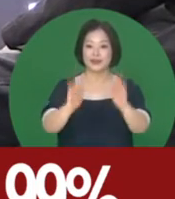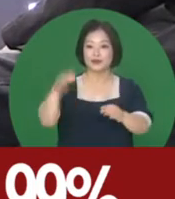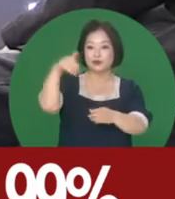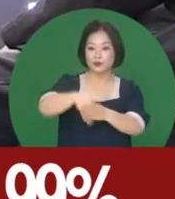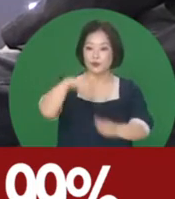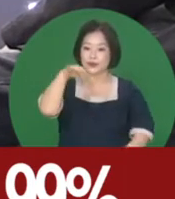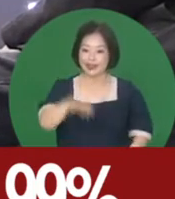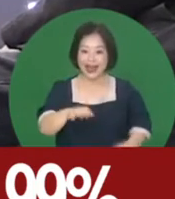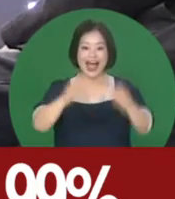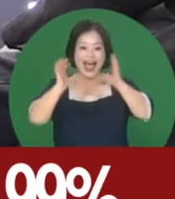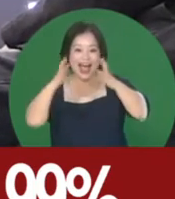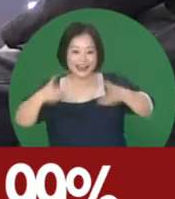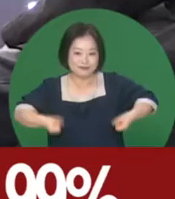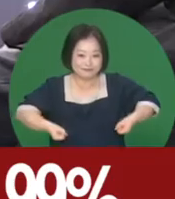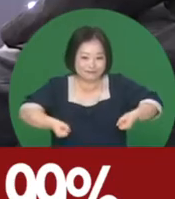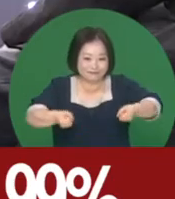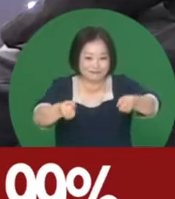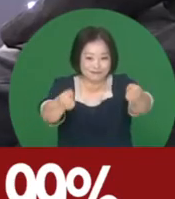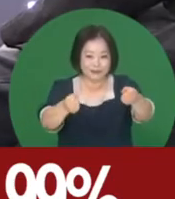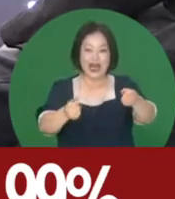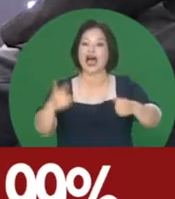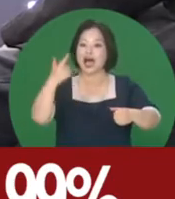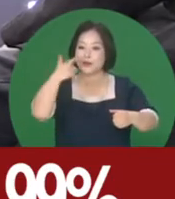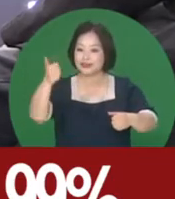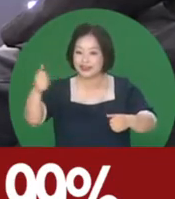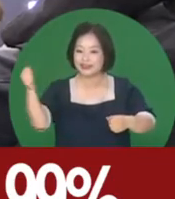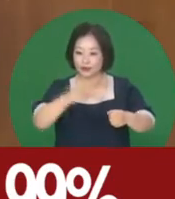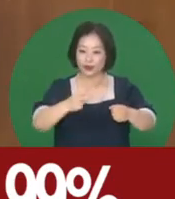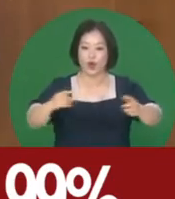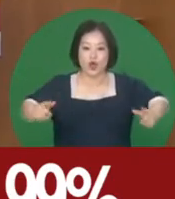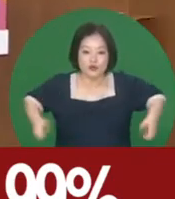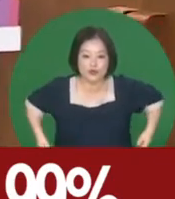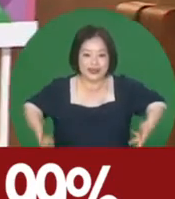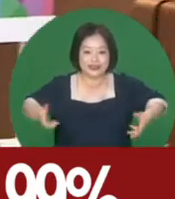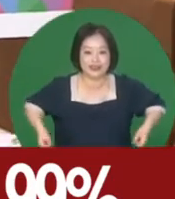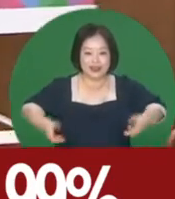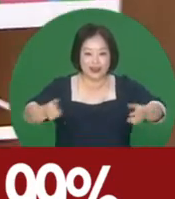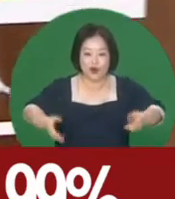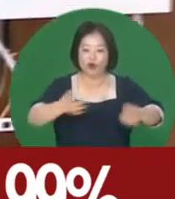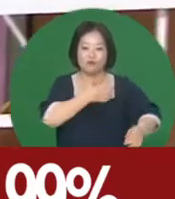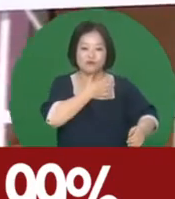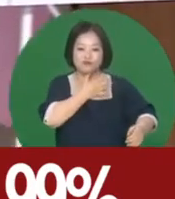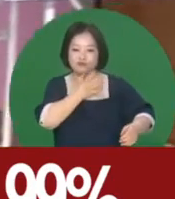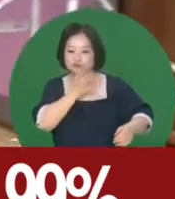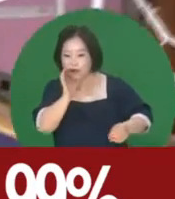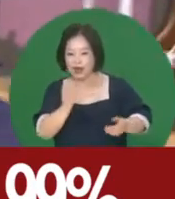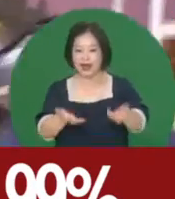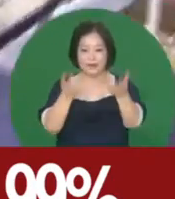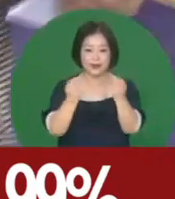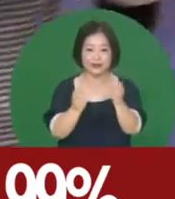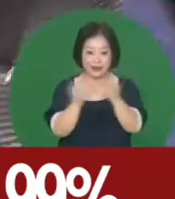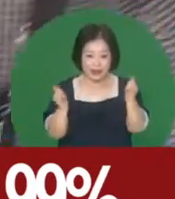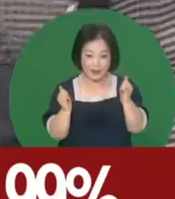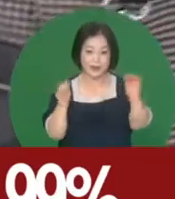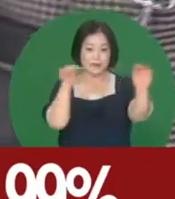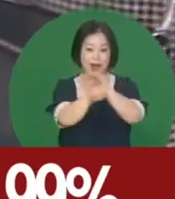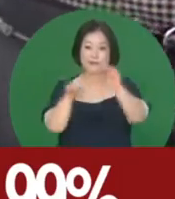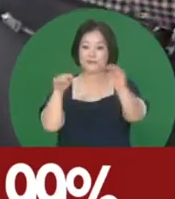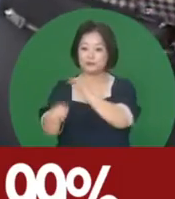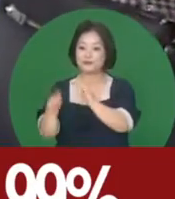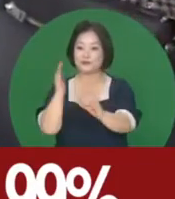투표소에는 아기를 태운 유모차를 끌고 온 아버지부터 휠체어를 타고 온 어르신까지 더 많은 유권자 분들이 찾아오고